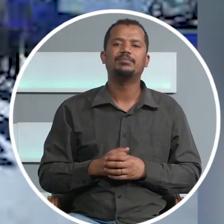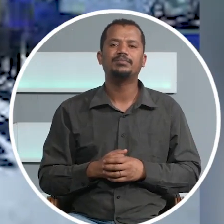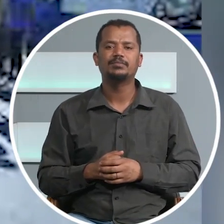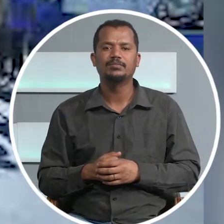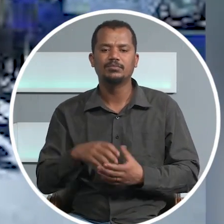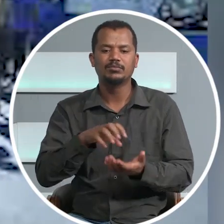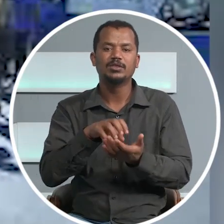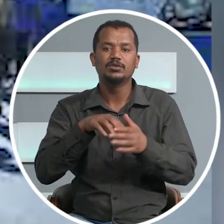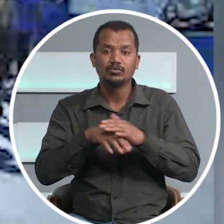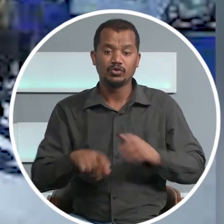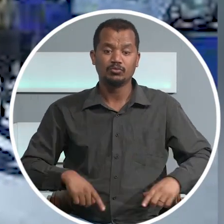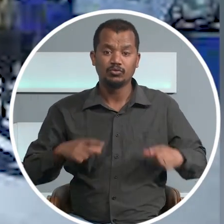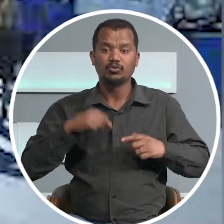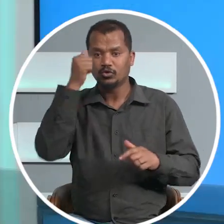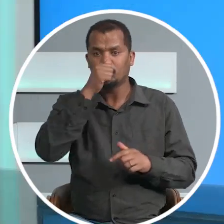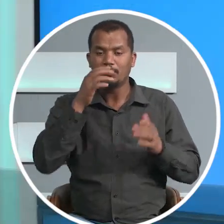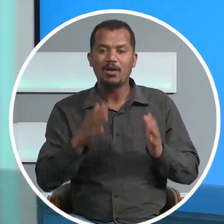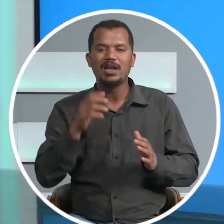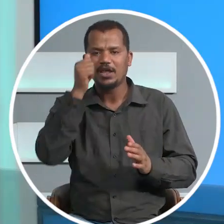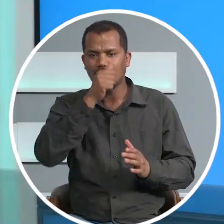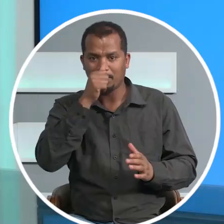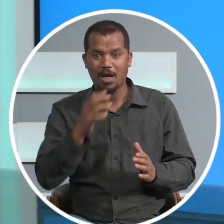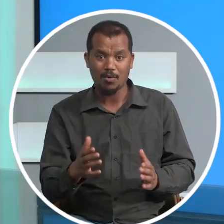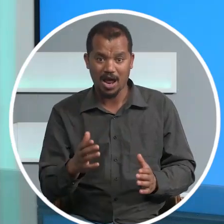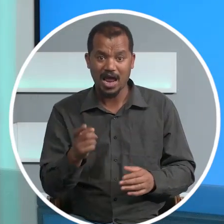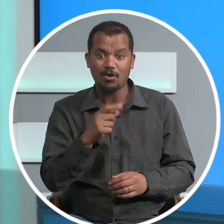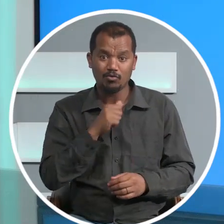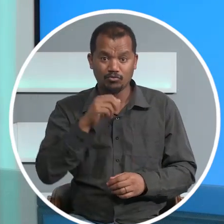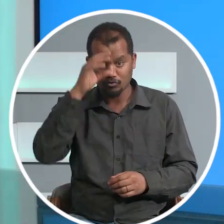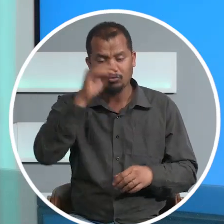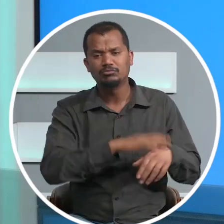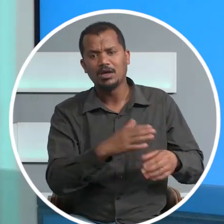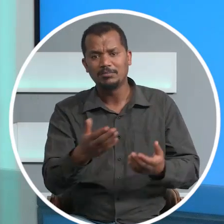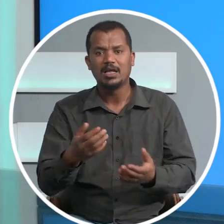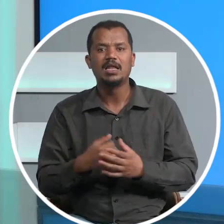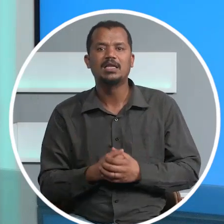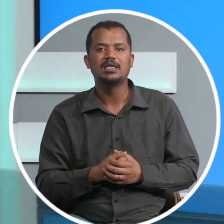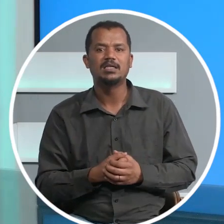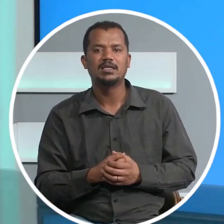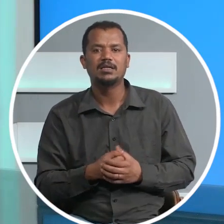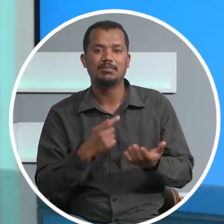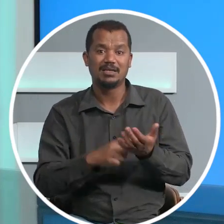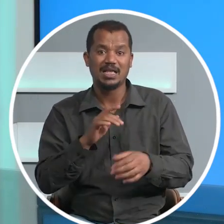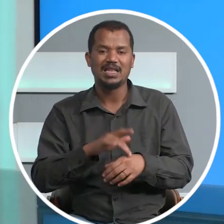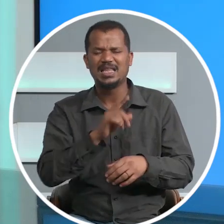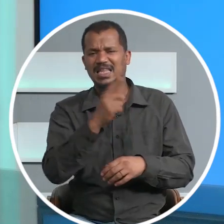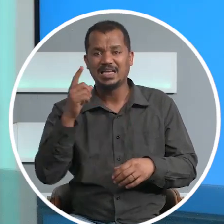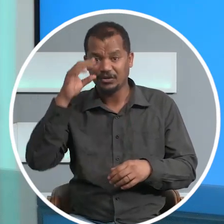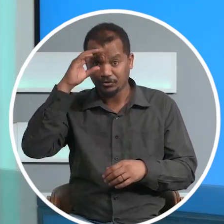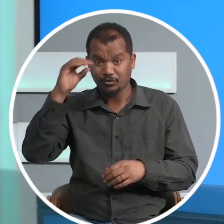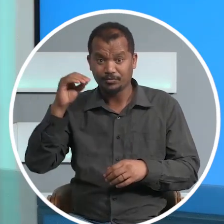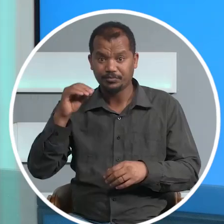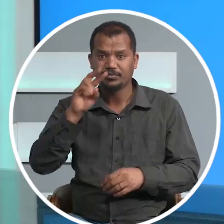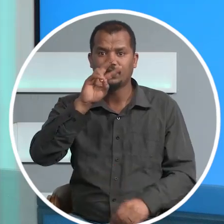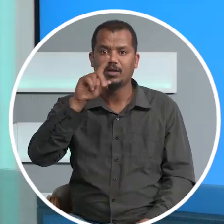አዎ በከተማ ውስጥ የሚኖሩ ኢትዮጵያውያንና ኢትዮጵያውያን ያልሆኑትን ሰዎች እንጋብዛለን። በዛ ላይ እንግዲህ እያንዳንዱ